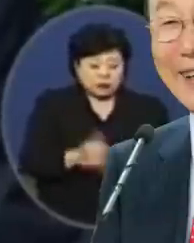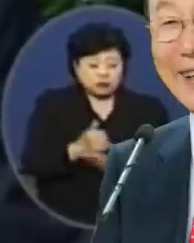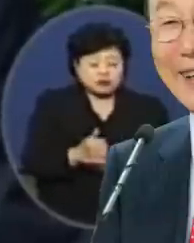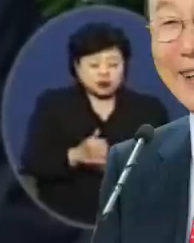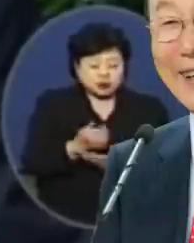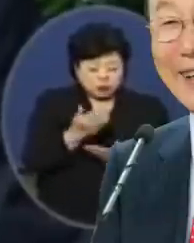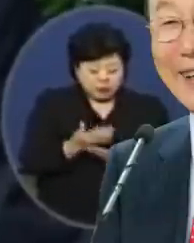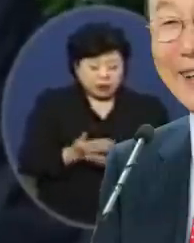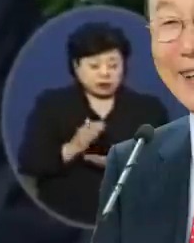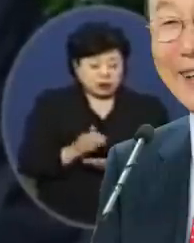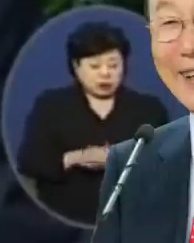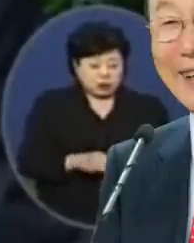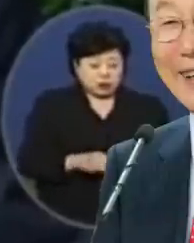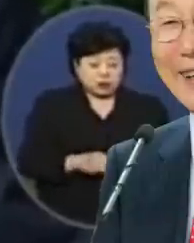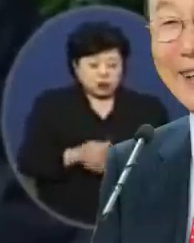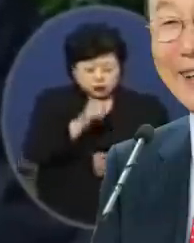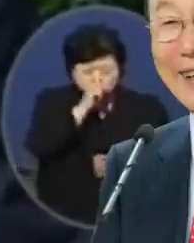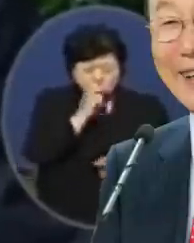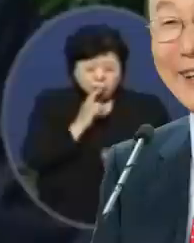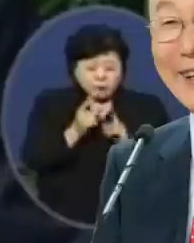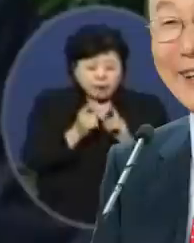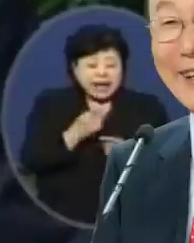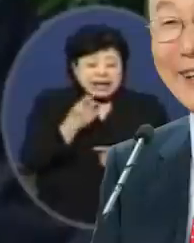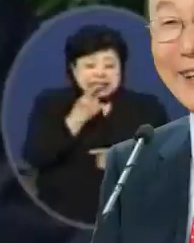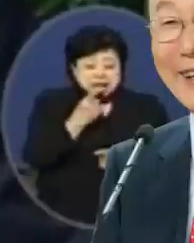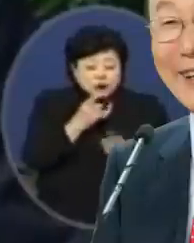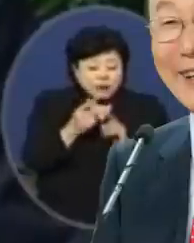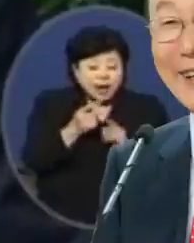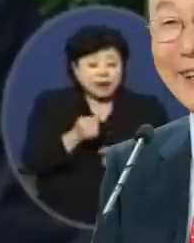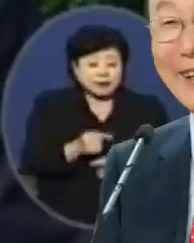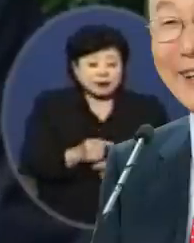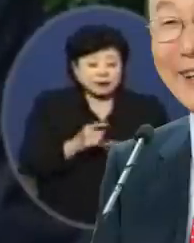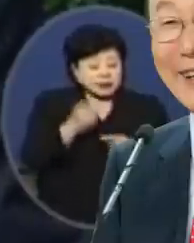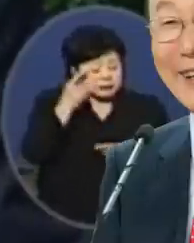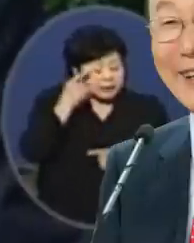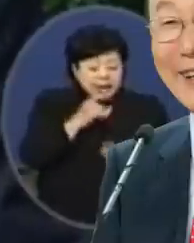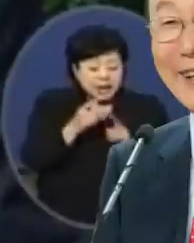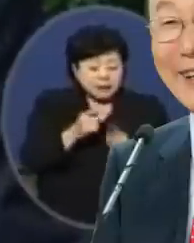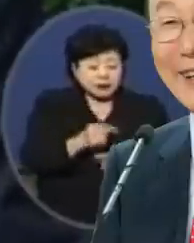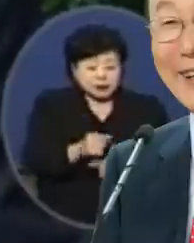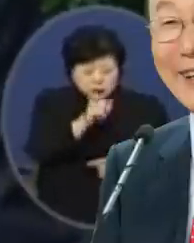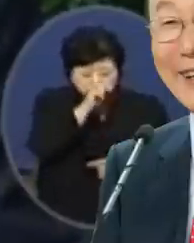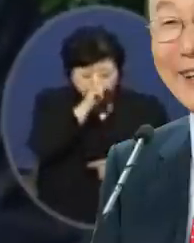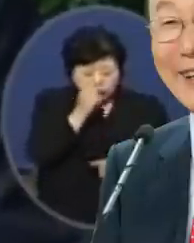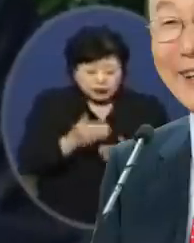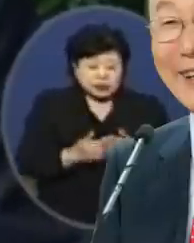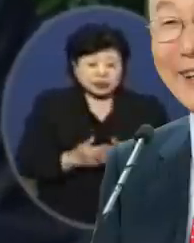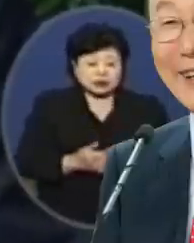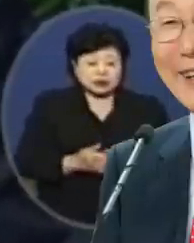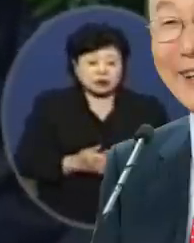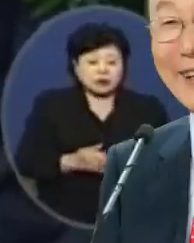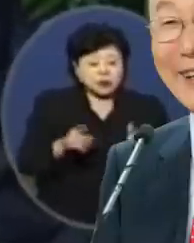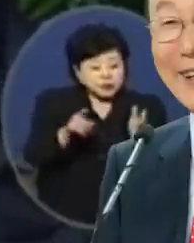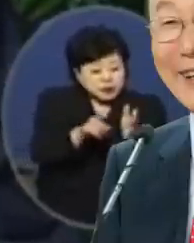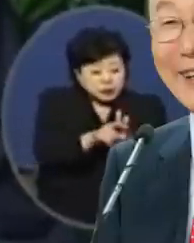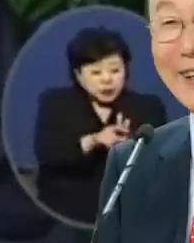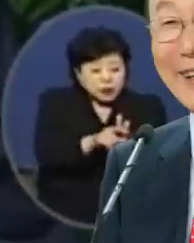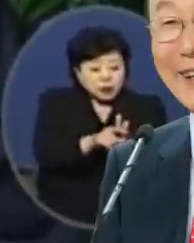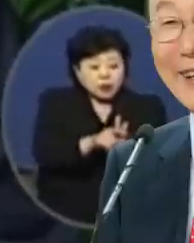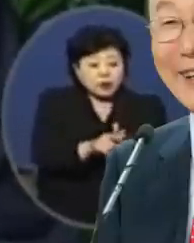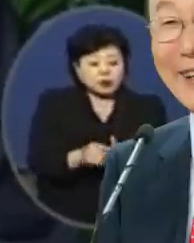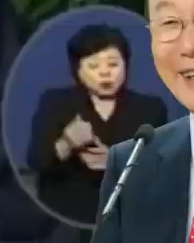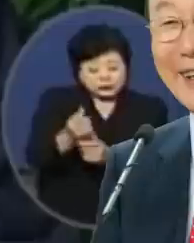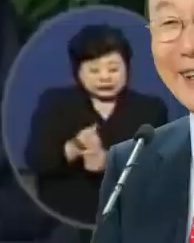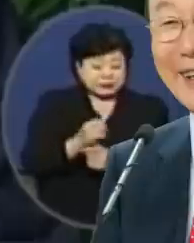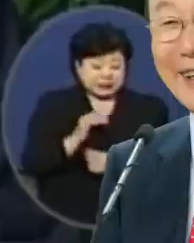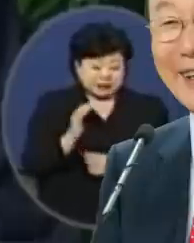운명으로 여러분이 묶이고 사로잡힌데 좋은 일로 긍정적 말하면 좋은 일과 긍정적인 믿음으로 여러분이